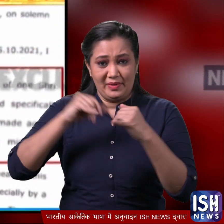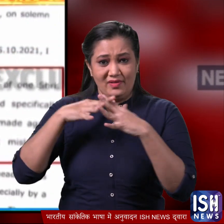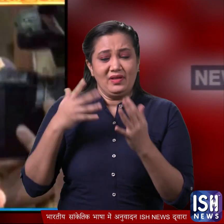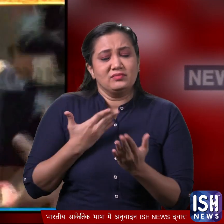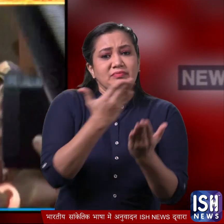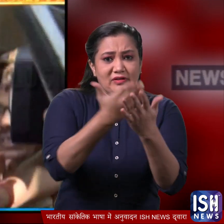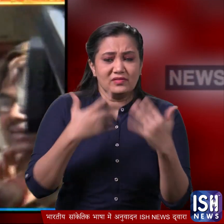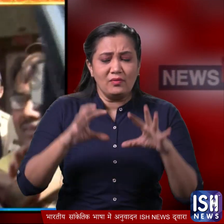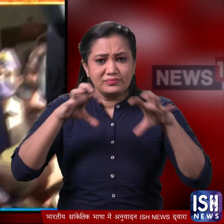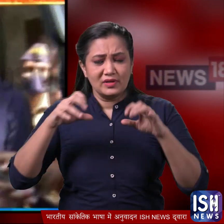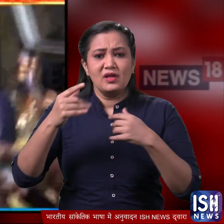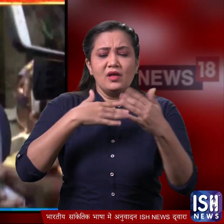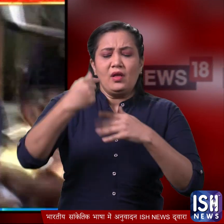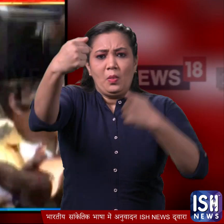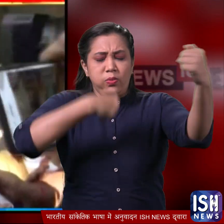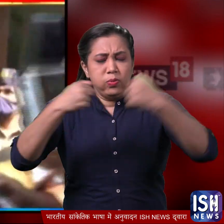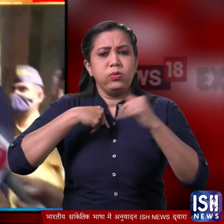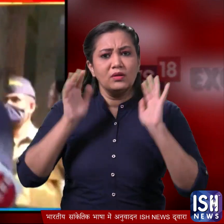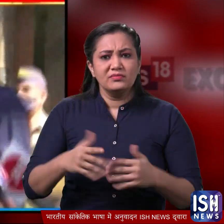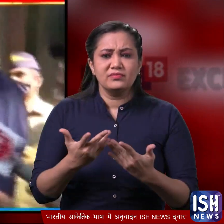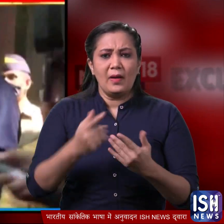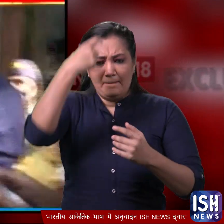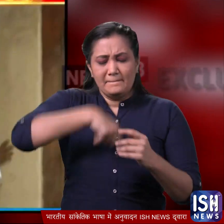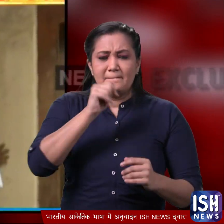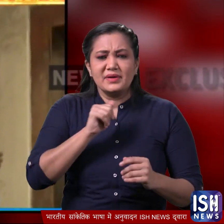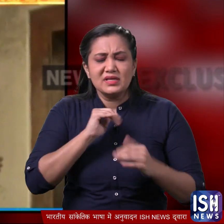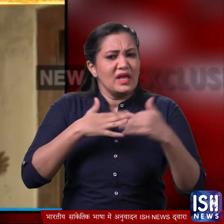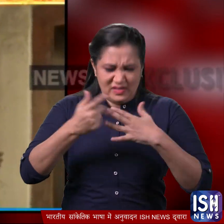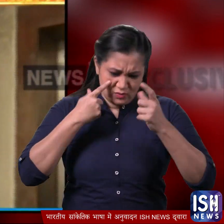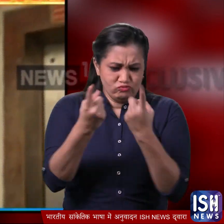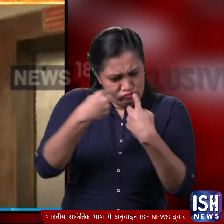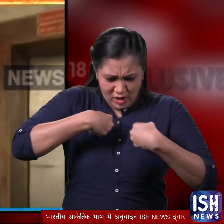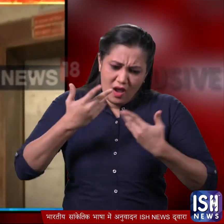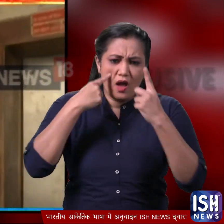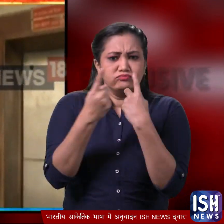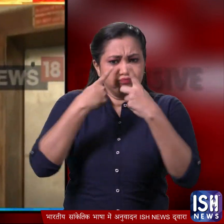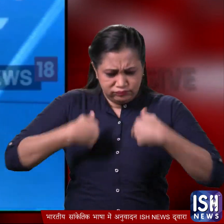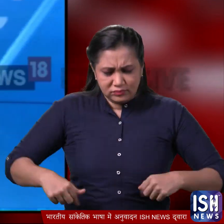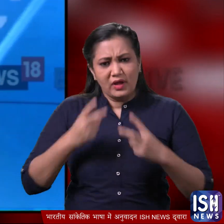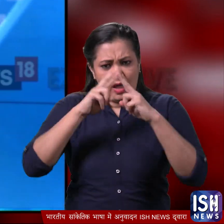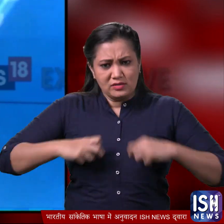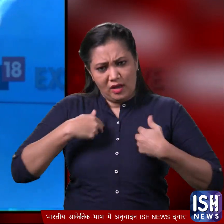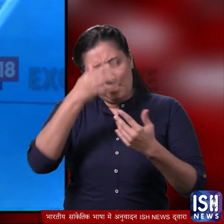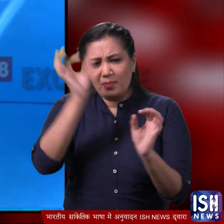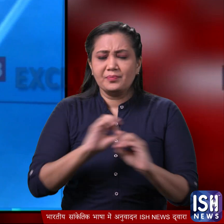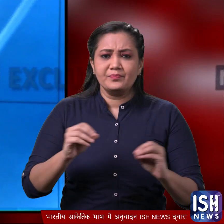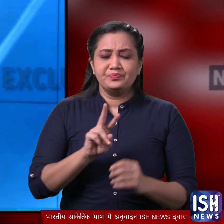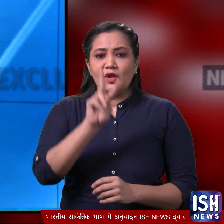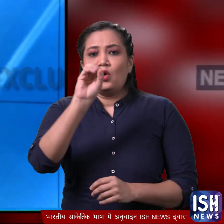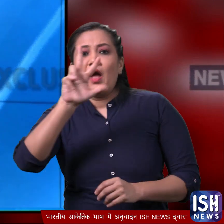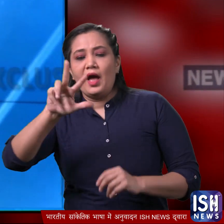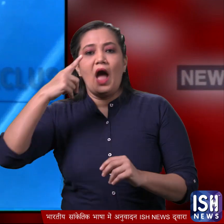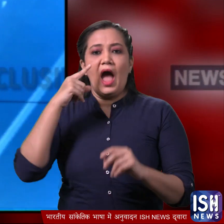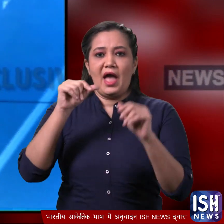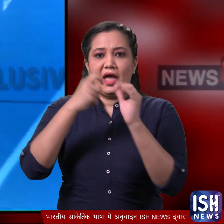दाखिल किया था और कोर्ट को यह कहा था कि उन पर निजी हमले किए जा रहे हैं, जबकि वो किसी भी जांच के लिए तैयार हैं। सौबात की एक बात है कि समीर